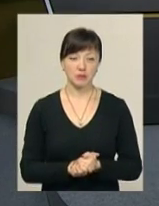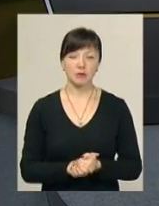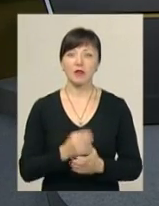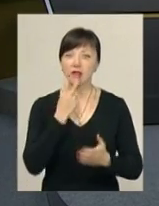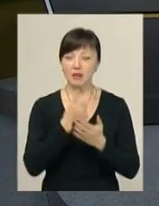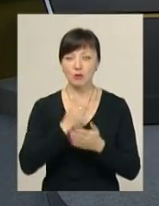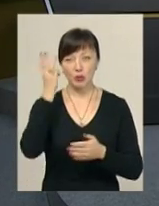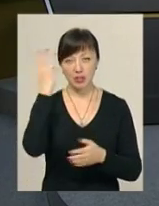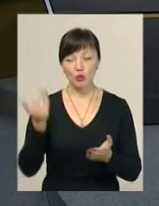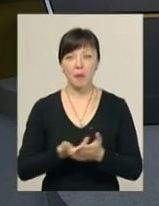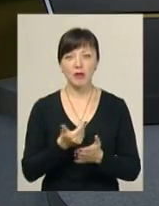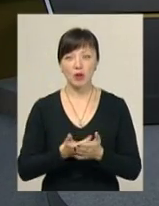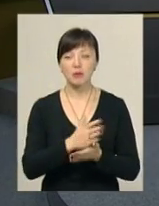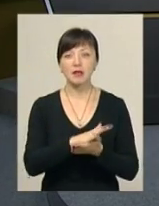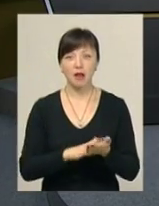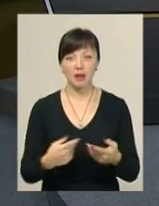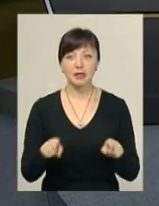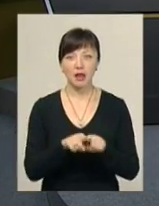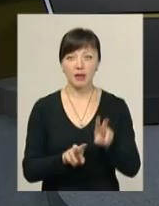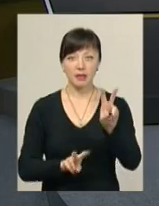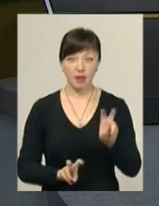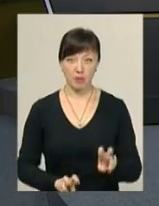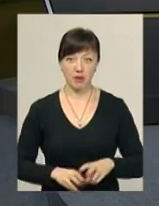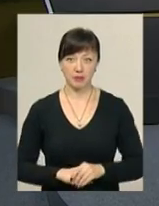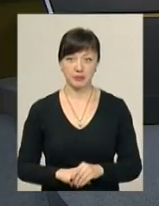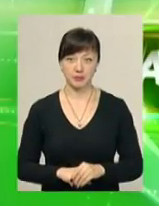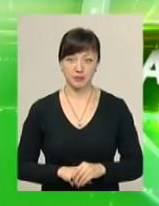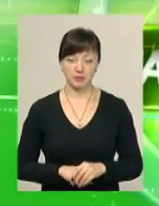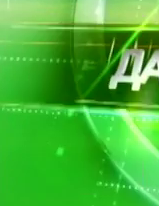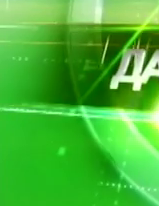Ви дивитесь подільську панораму і далі такі теми.